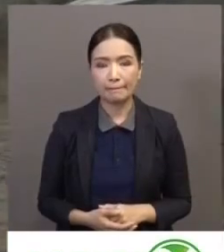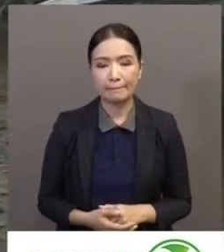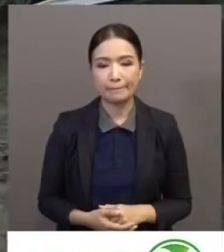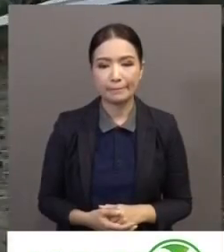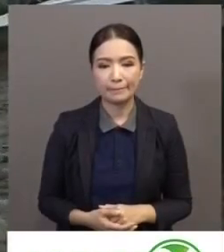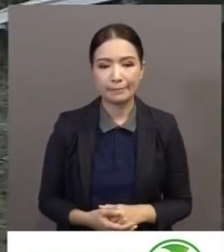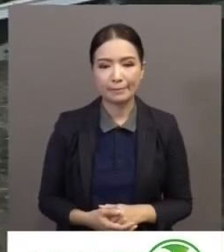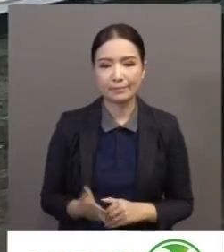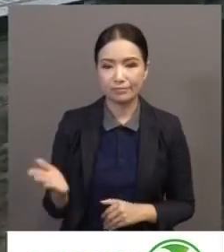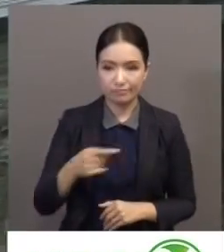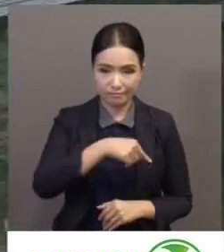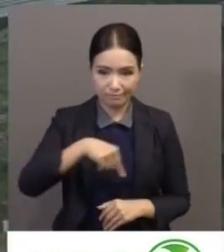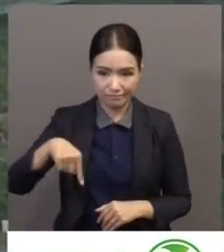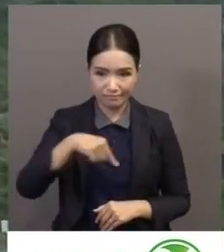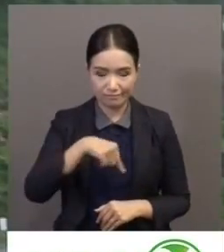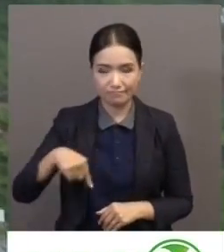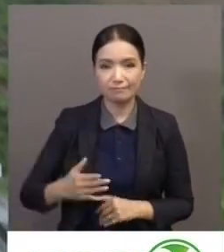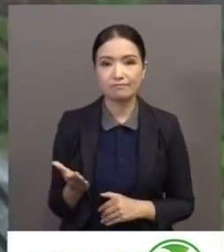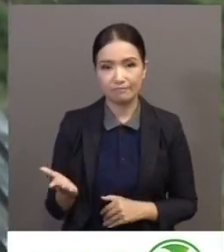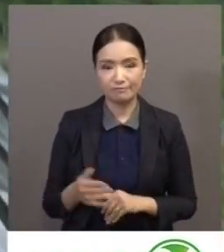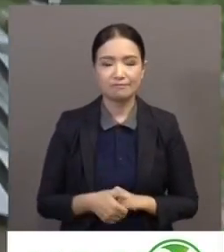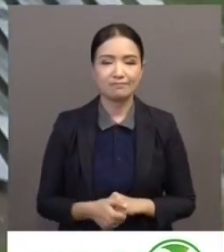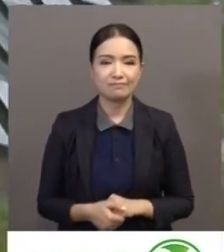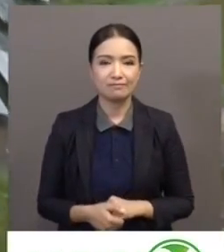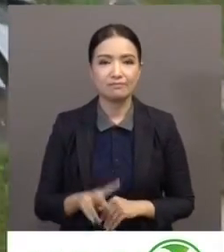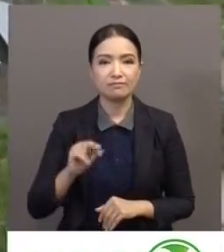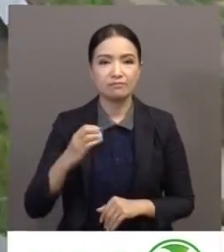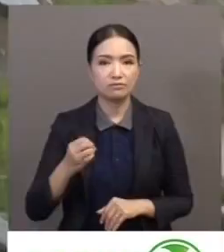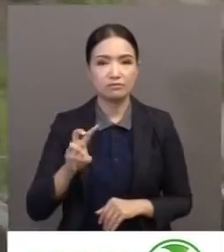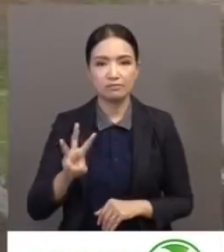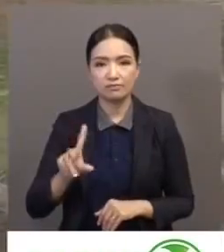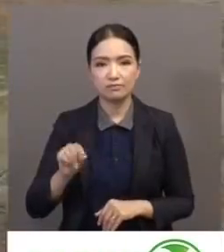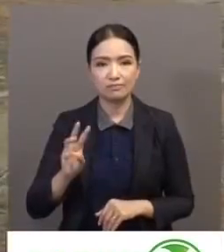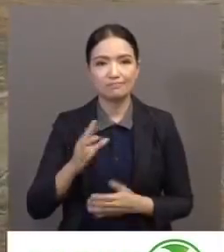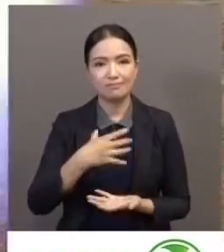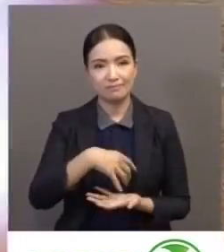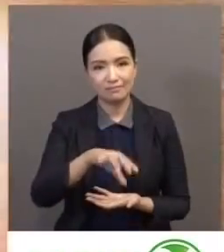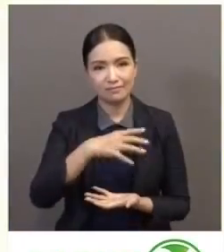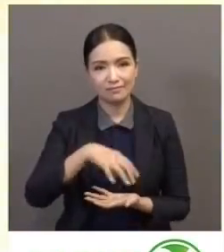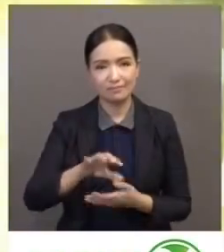หัสดินถ่ายภาพอิทธิพัฒน์ปิ่นละโรจนาว26รายงาน